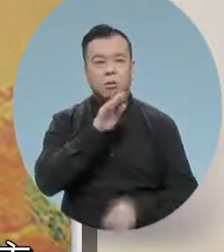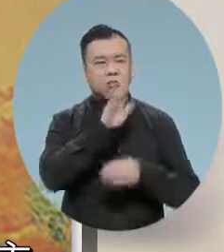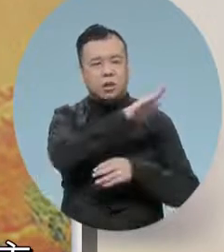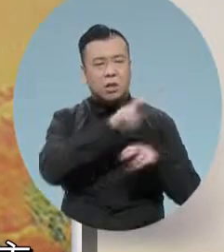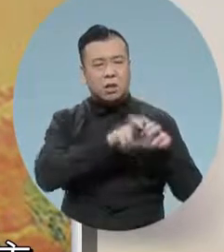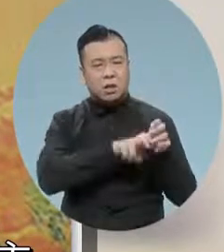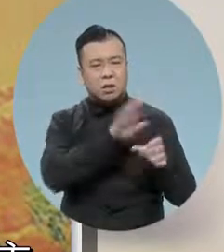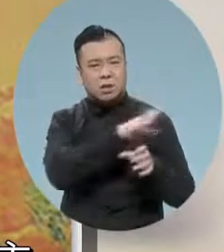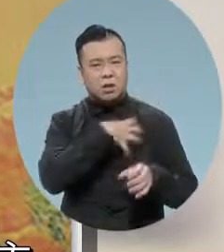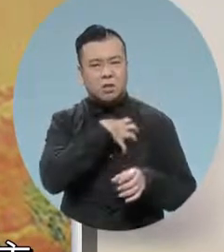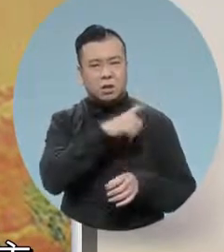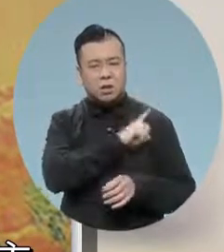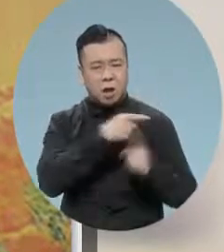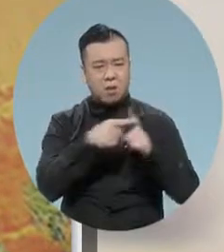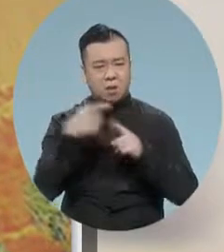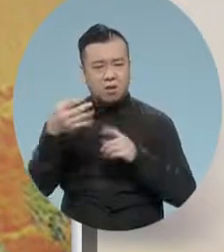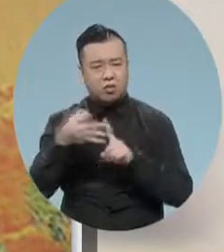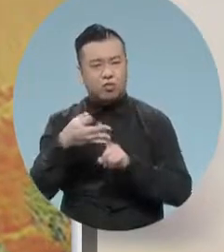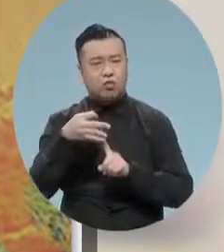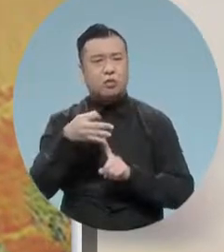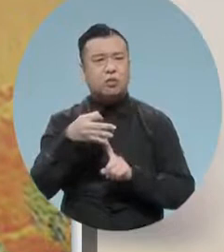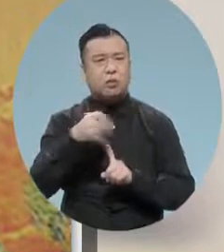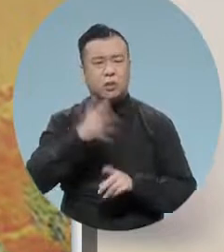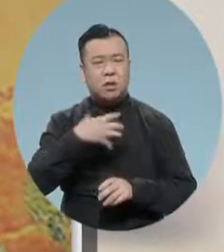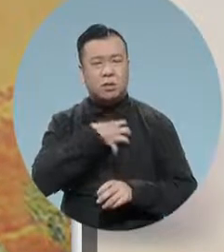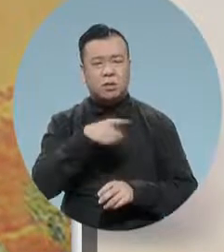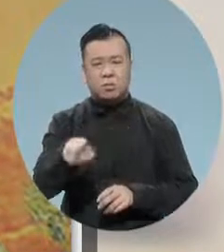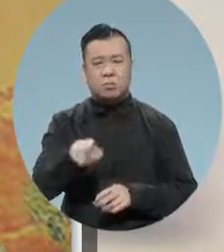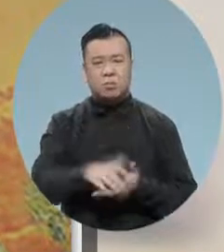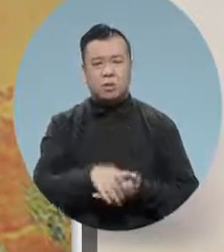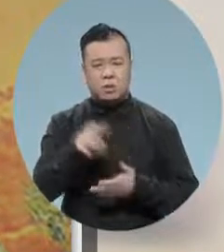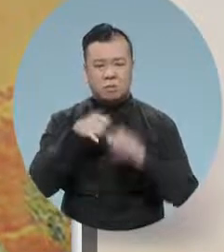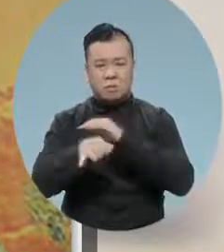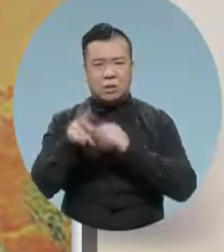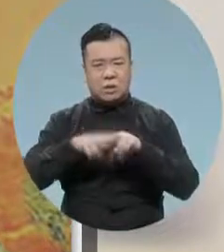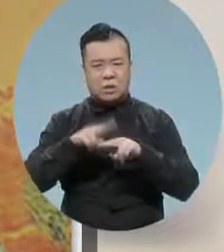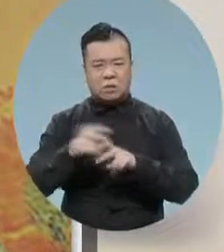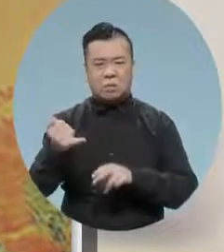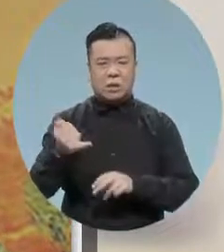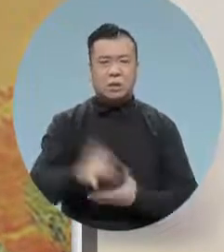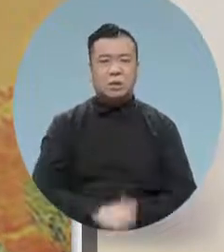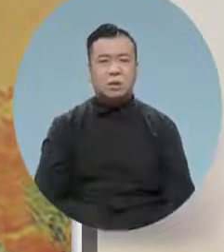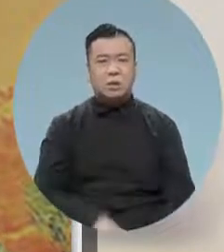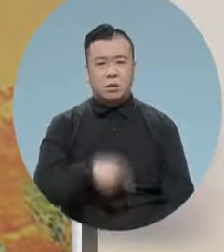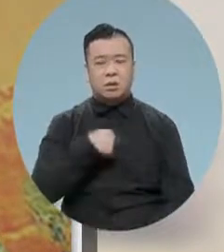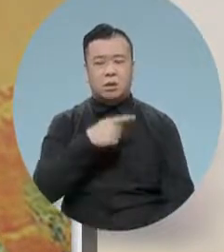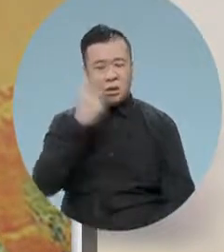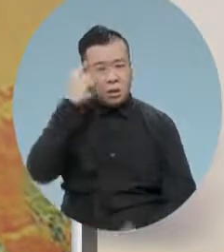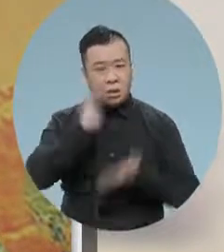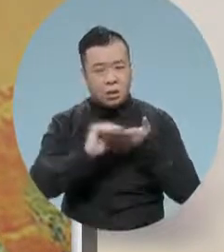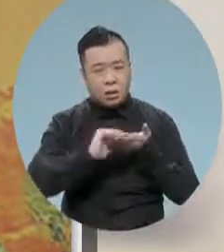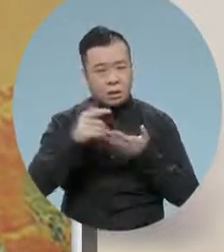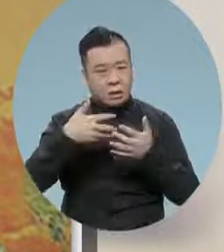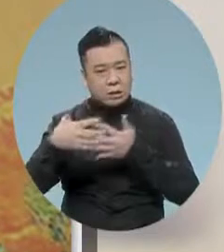家就硬是覺得自己是民主，然後就覺得就一直抹黑中國就是不民主。其實我們應該去理解一件